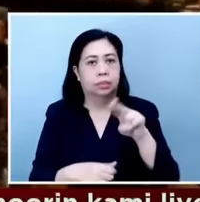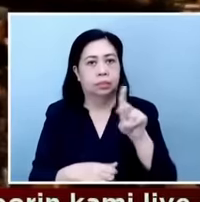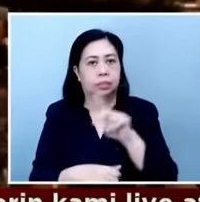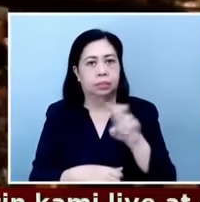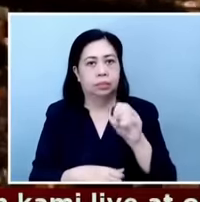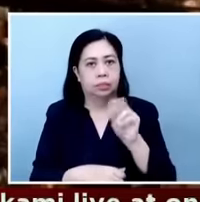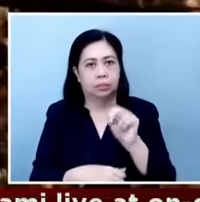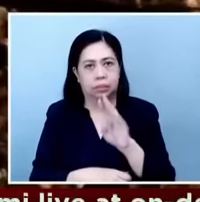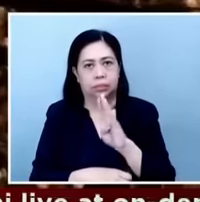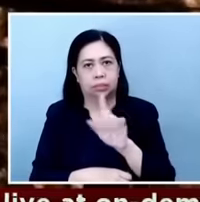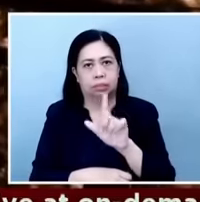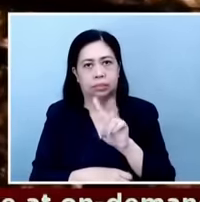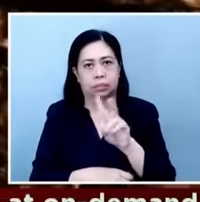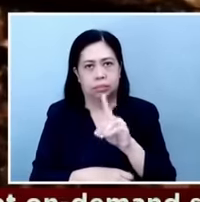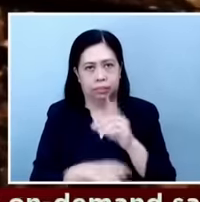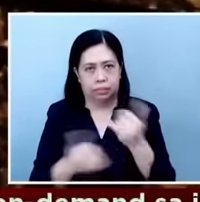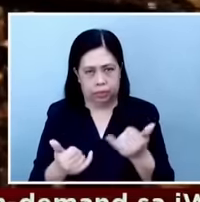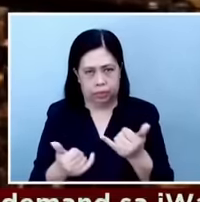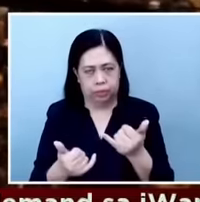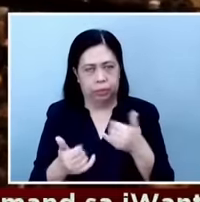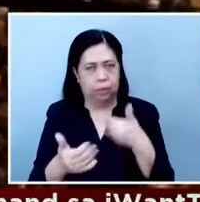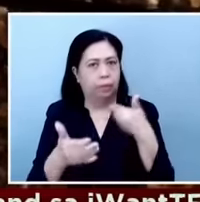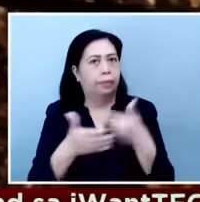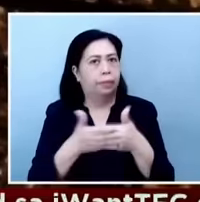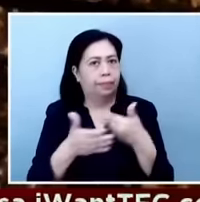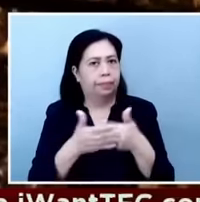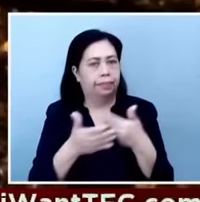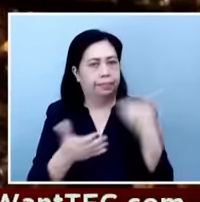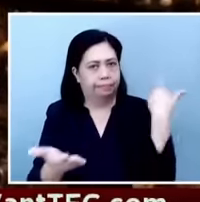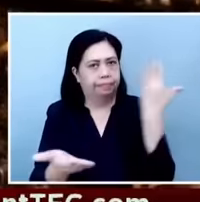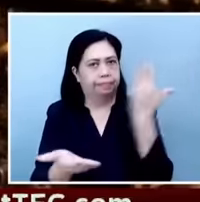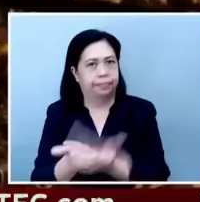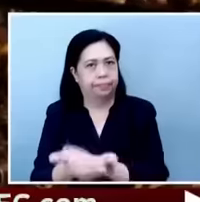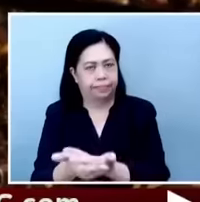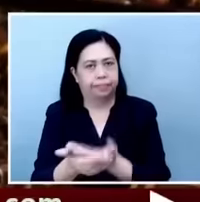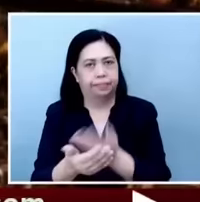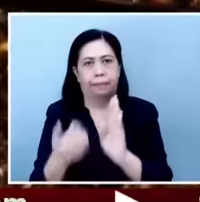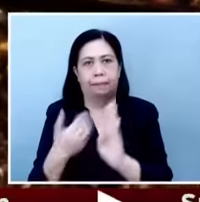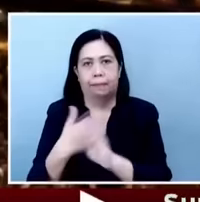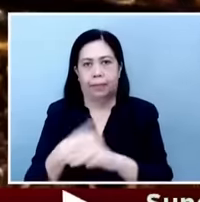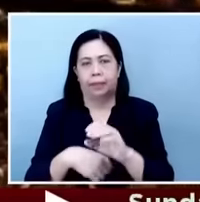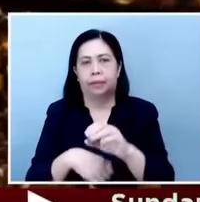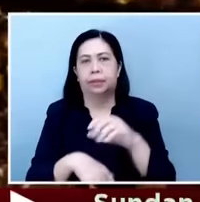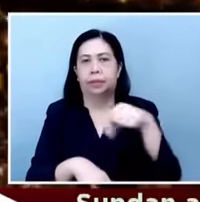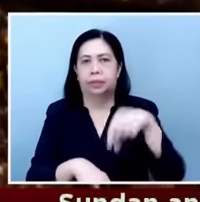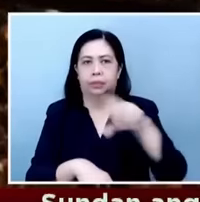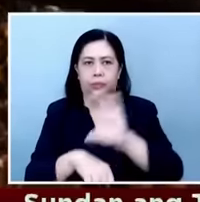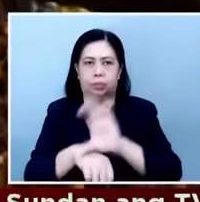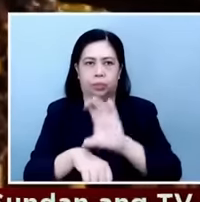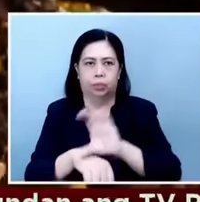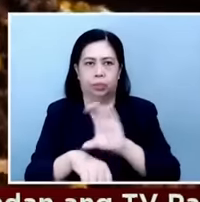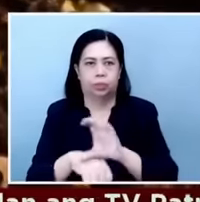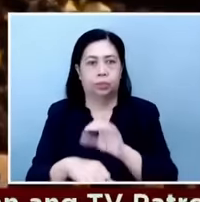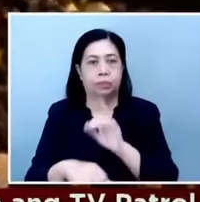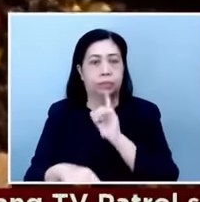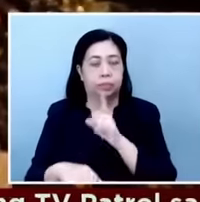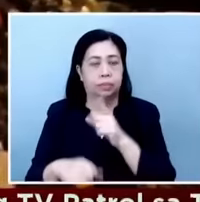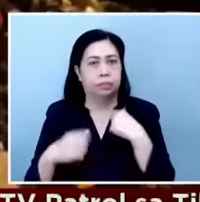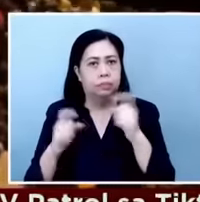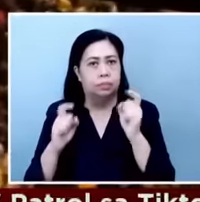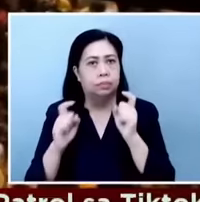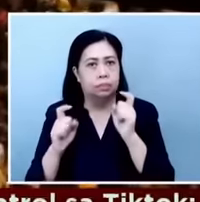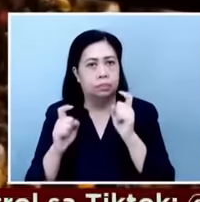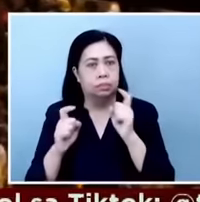ang andas ng poong Nazareno at malapit na makabalik sa Quiapo Church. Sa katunayan ay naging mabilis din